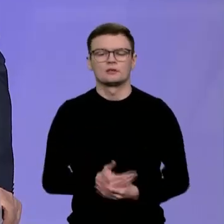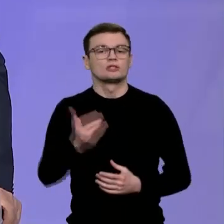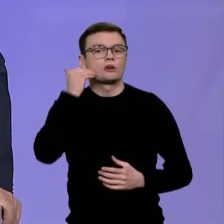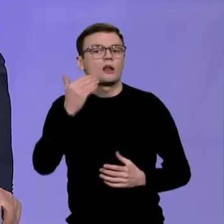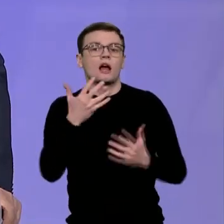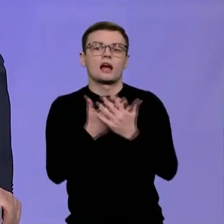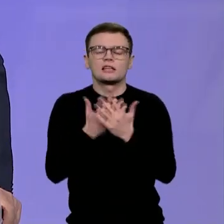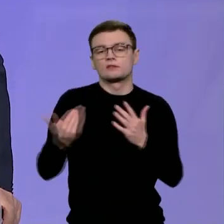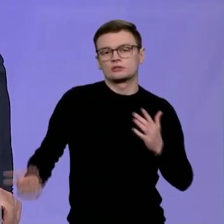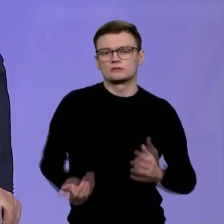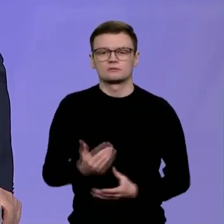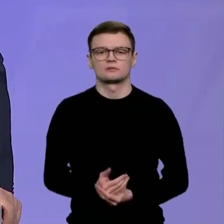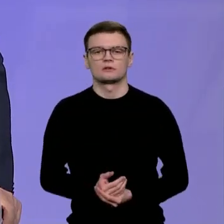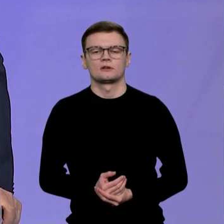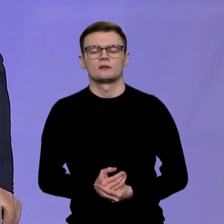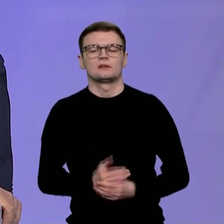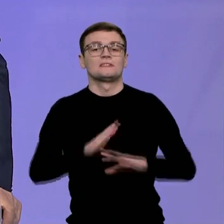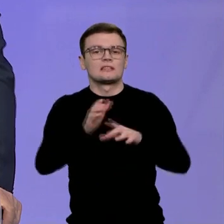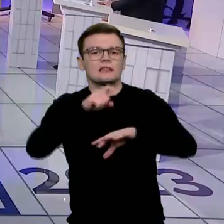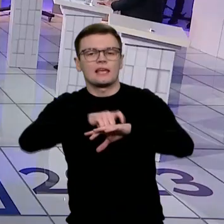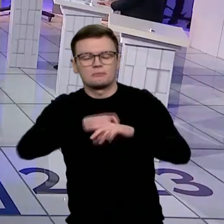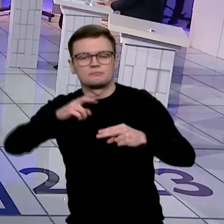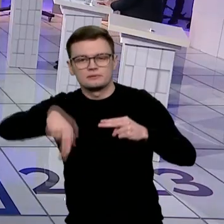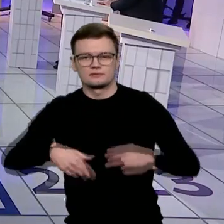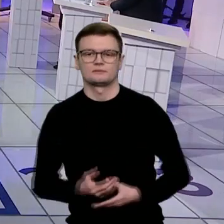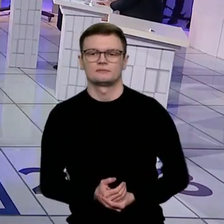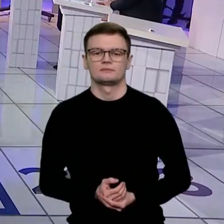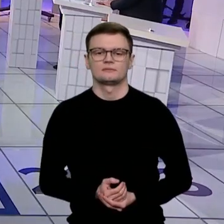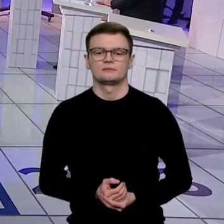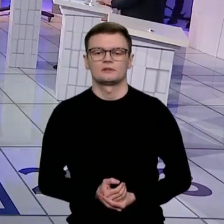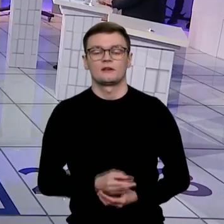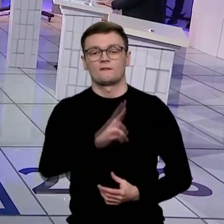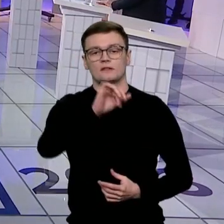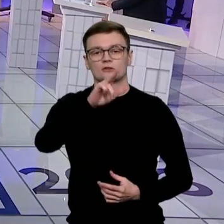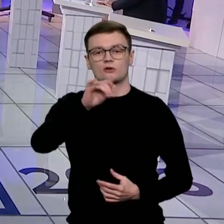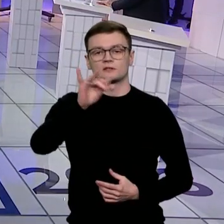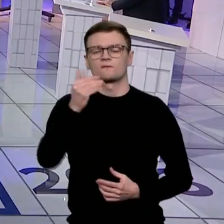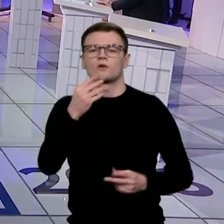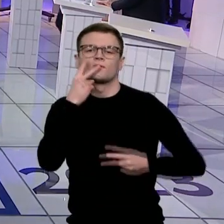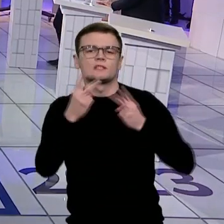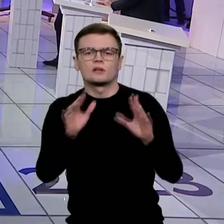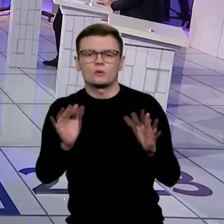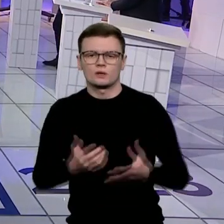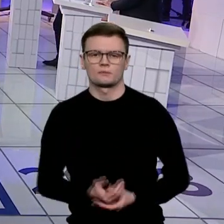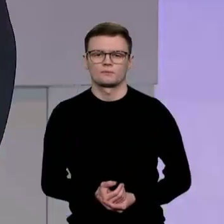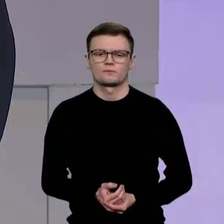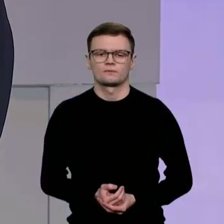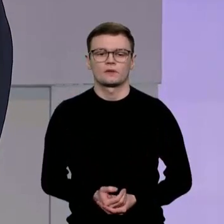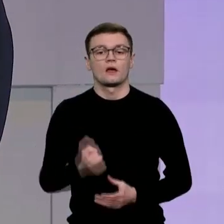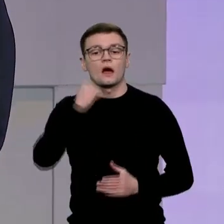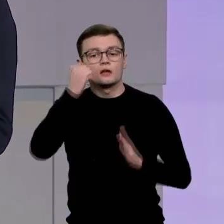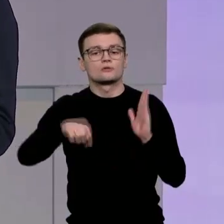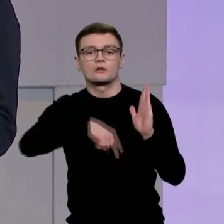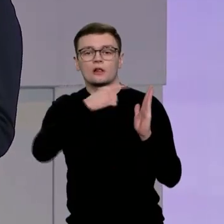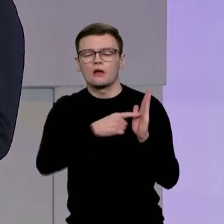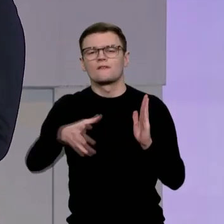pone Šedžiau, Šiauliai žinokit, neką neprasčiau negu Vilnius. Jūs kokia vizija? Atvažiuokit, pasižiūrėsit. Ačiū už klausimą. Na, visi